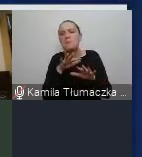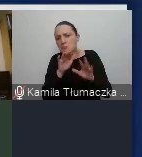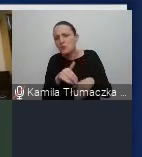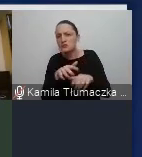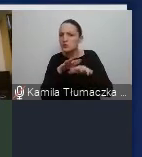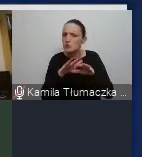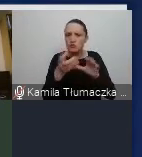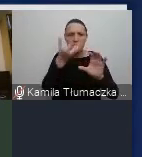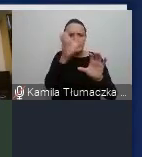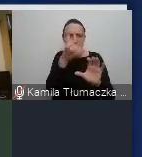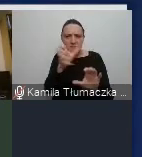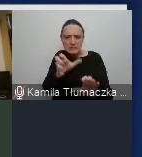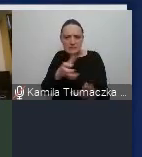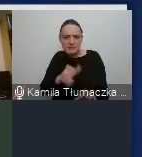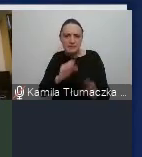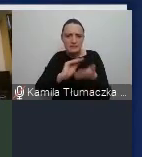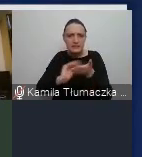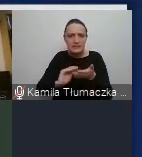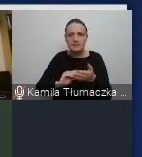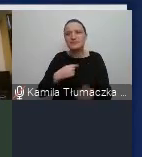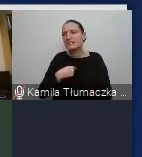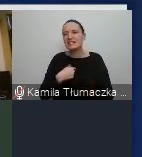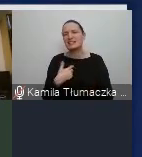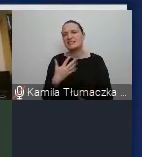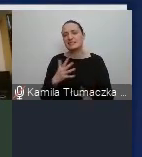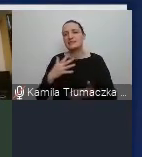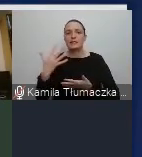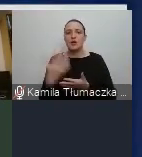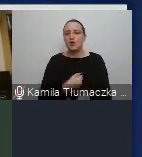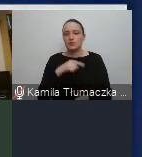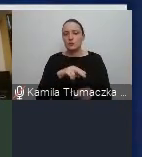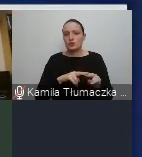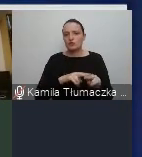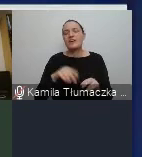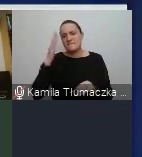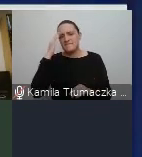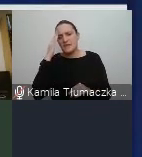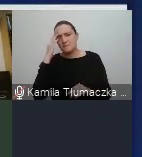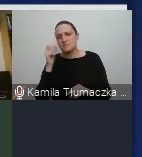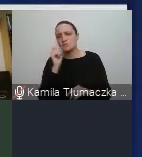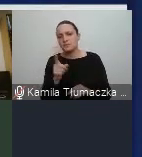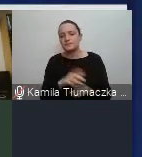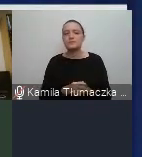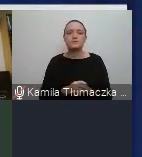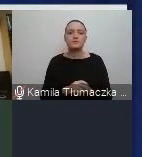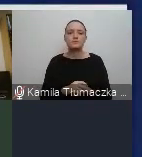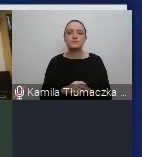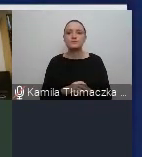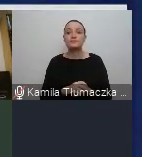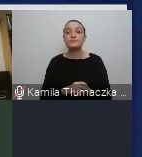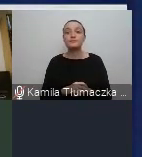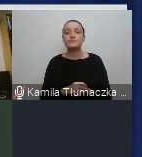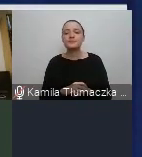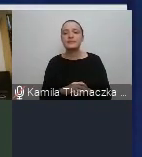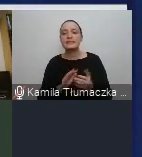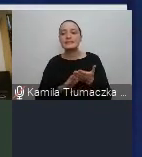i naprawdę ja nie korzystam, powiem szczerze, z tego narzędzia, aczkolwiek wiem, że takowe jest. Pani Ewo,